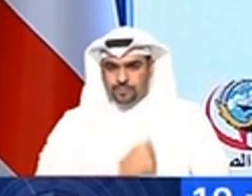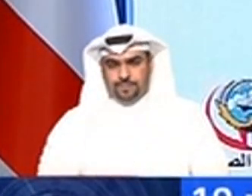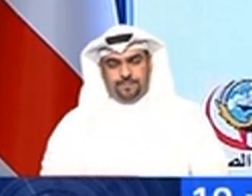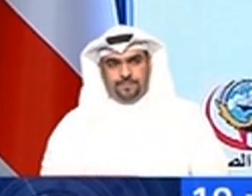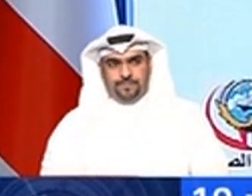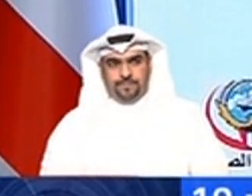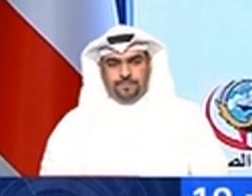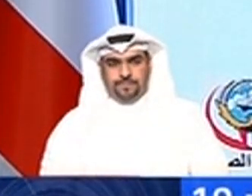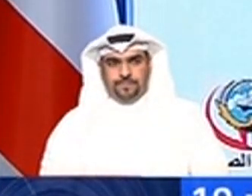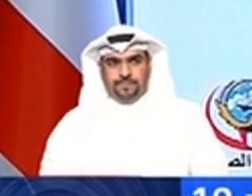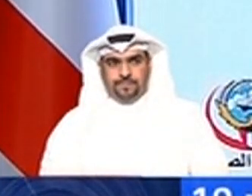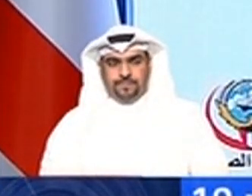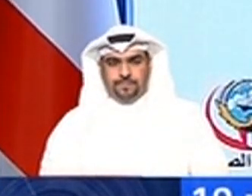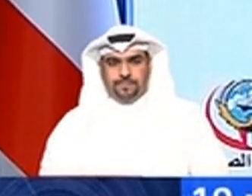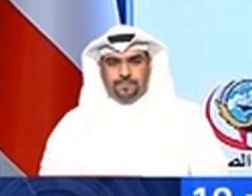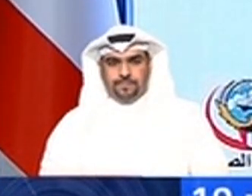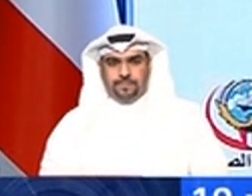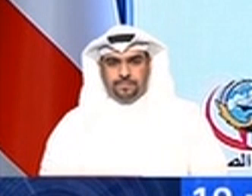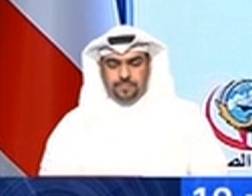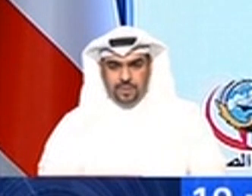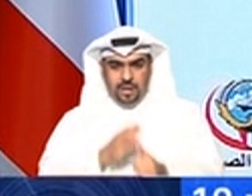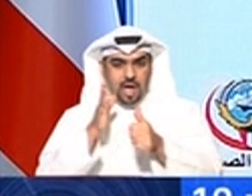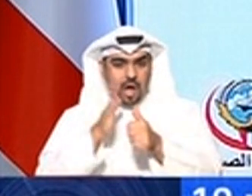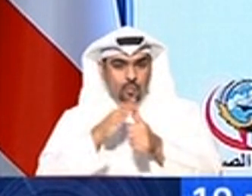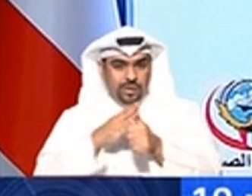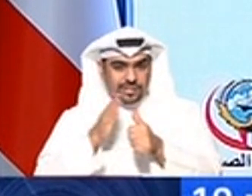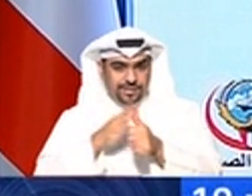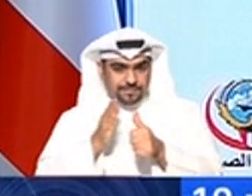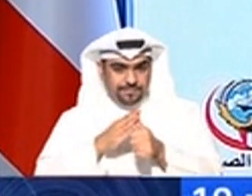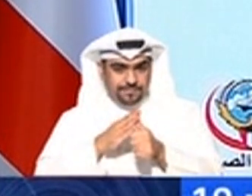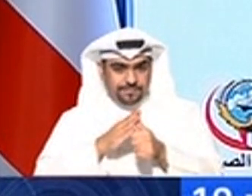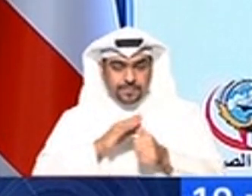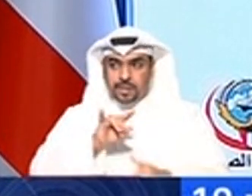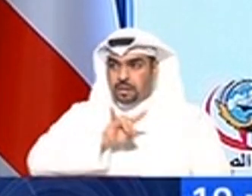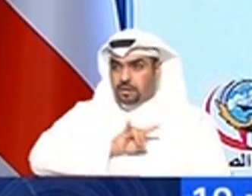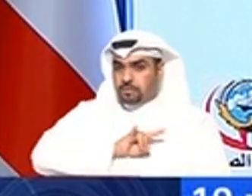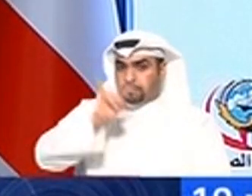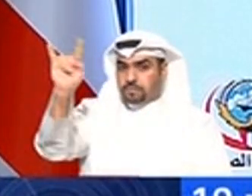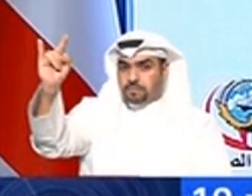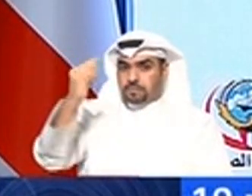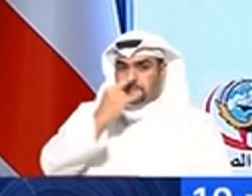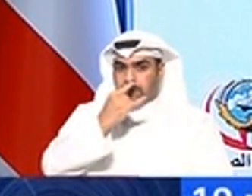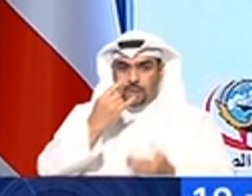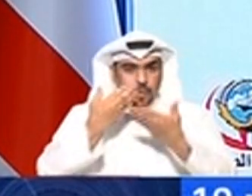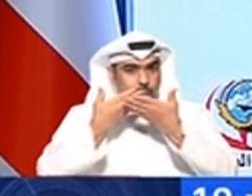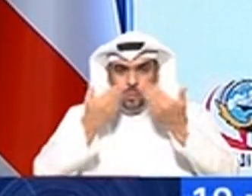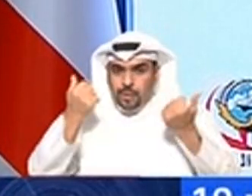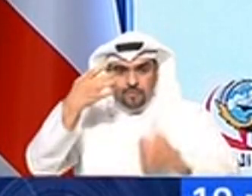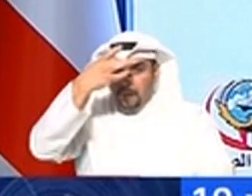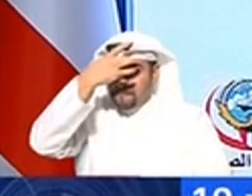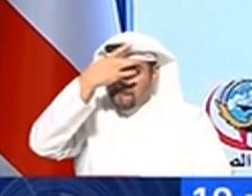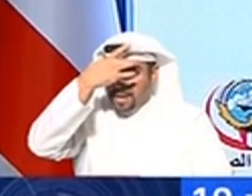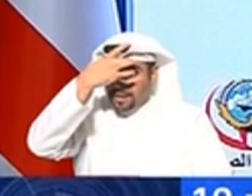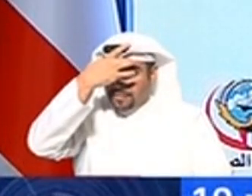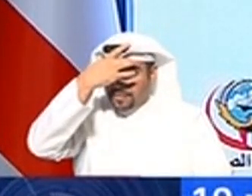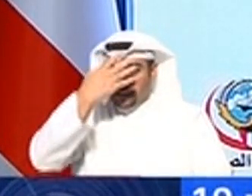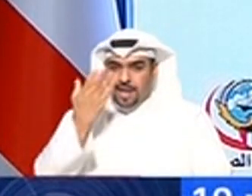يتبين إصابة أي حالة متعلقة بالسفر خلال 24 ساعة الماضية.